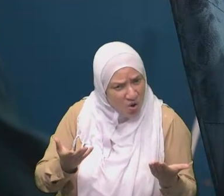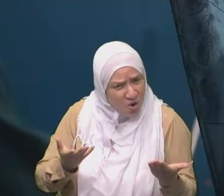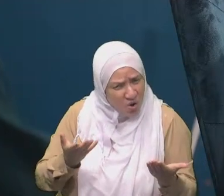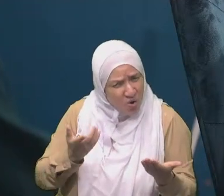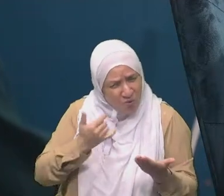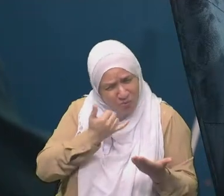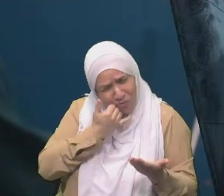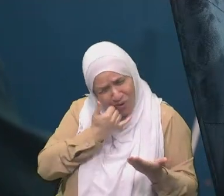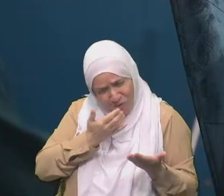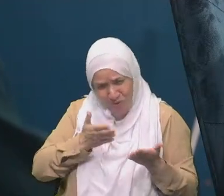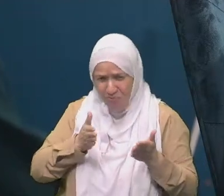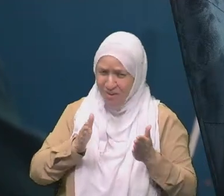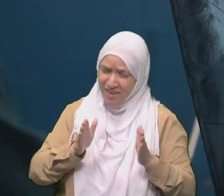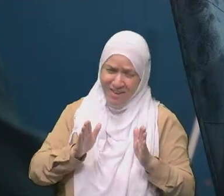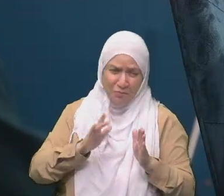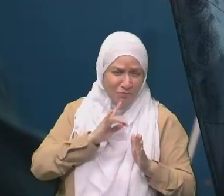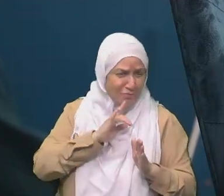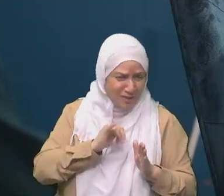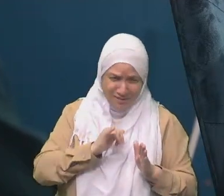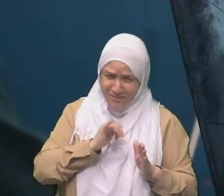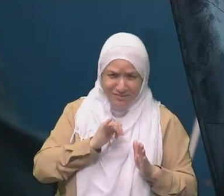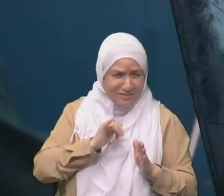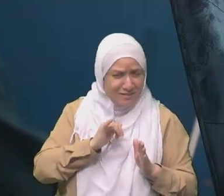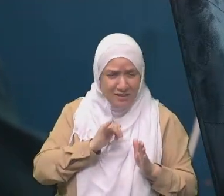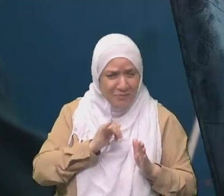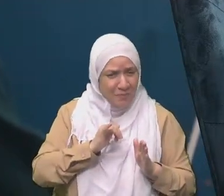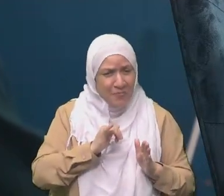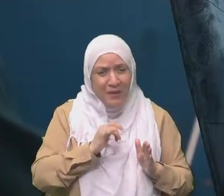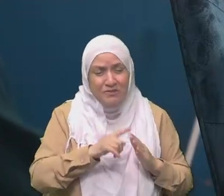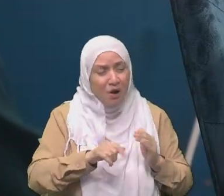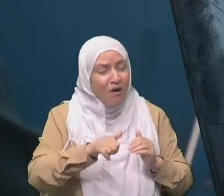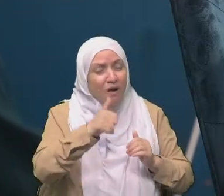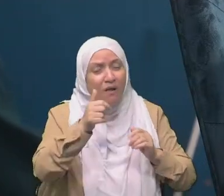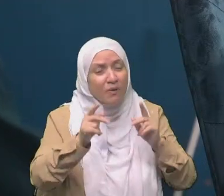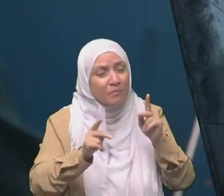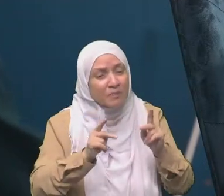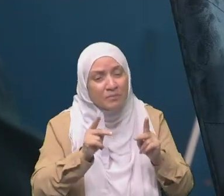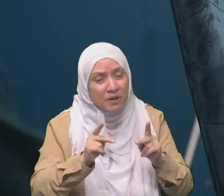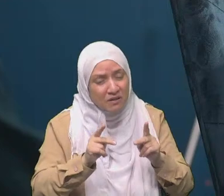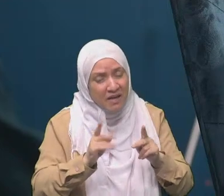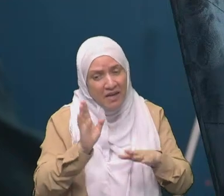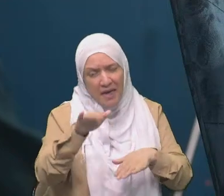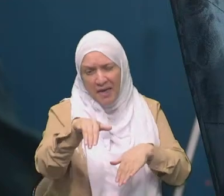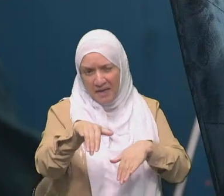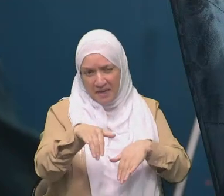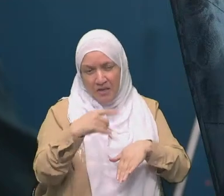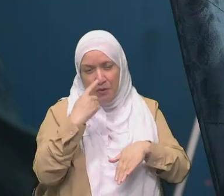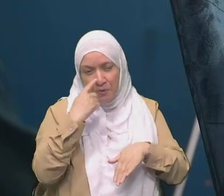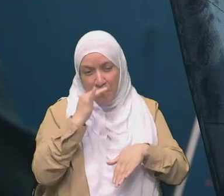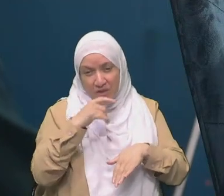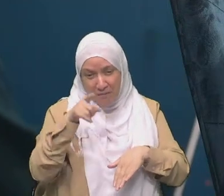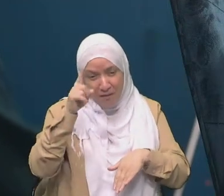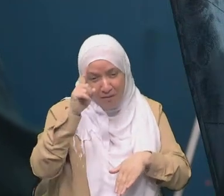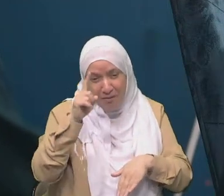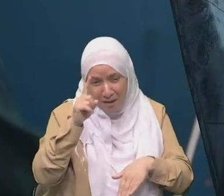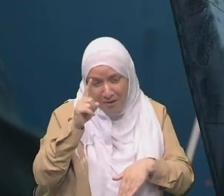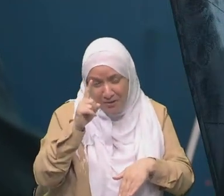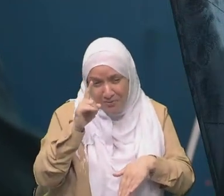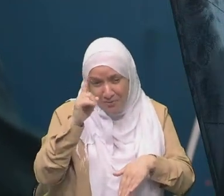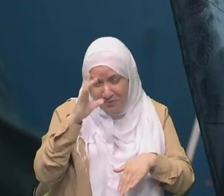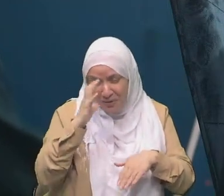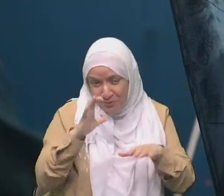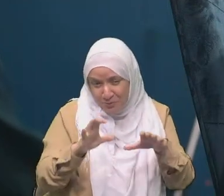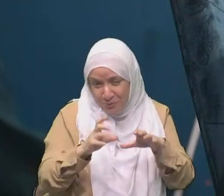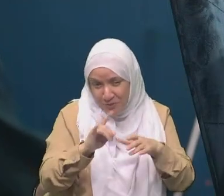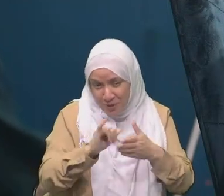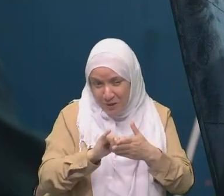تارة. Some, they use qadr by saying, look, if Allah didn't want me to do it, He would stop me. But since I'm doing it, alhamdulillah, Allah